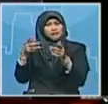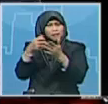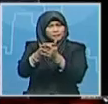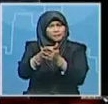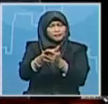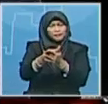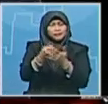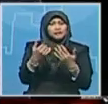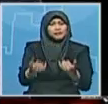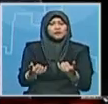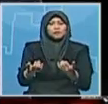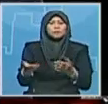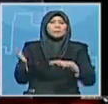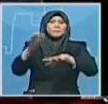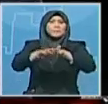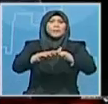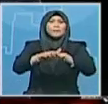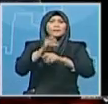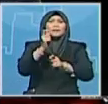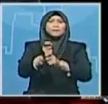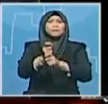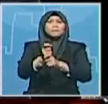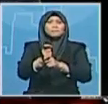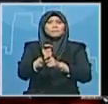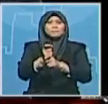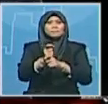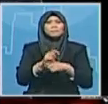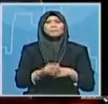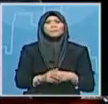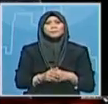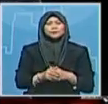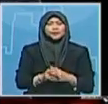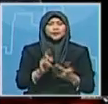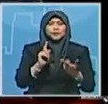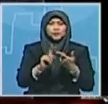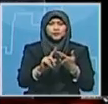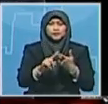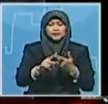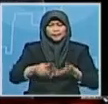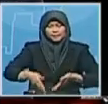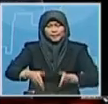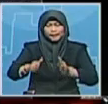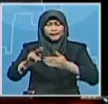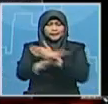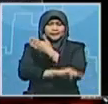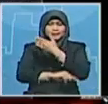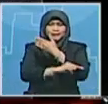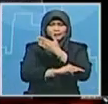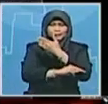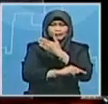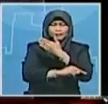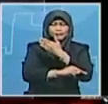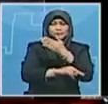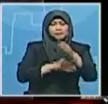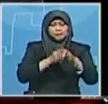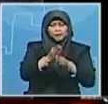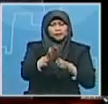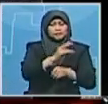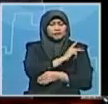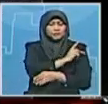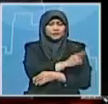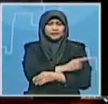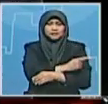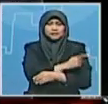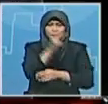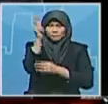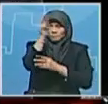dilakukan tampalan kekal. Itu. Kedua ialah jalan-jalan negeri di bawah bidang kuasa kerajaan negeri. Dan